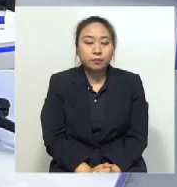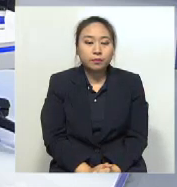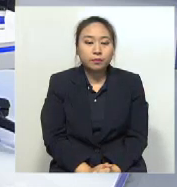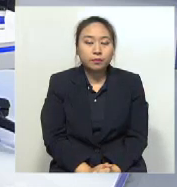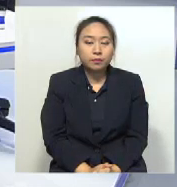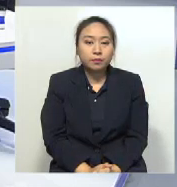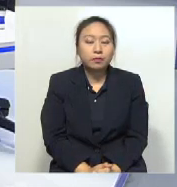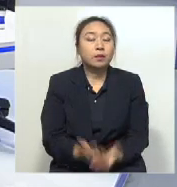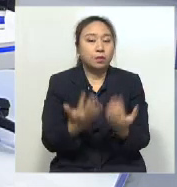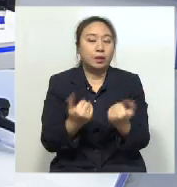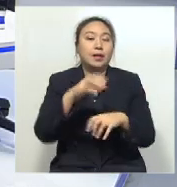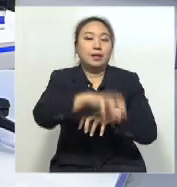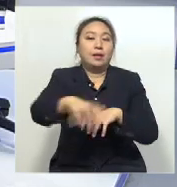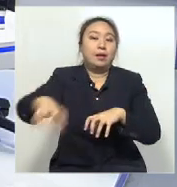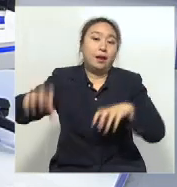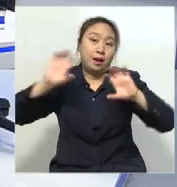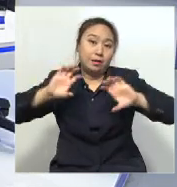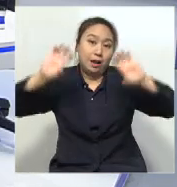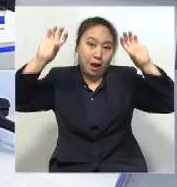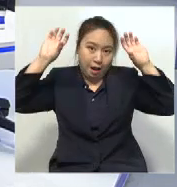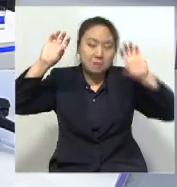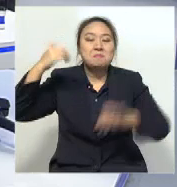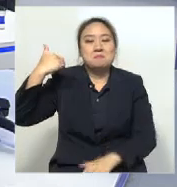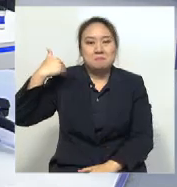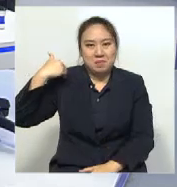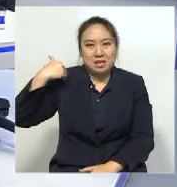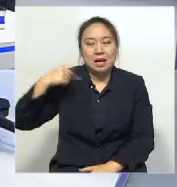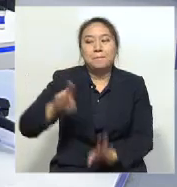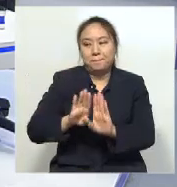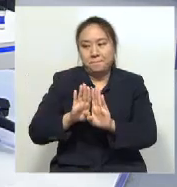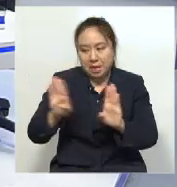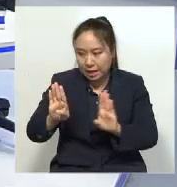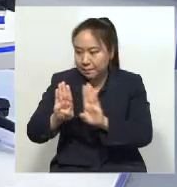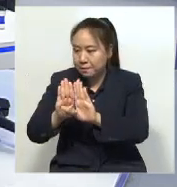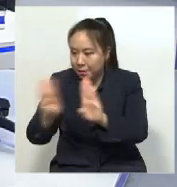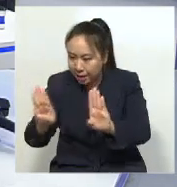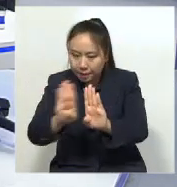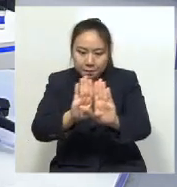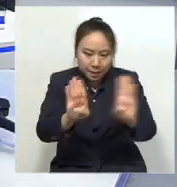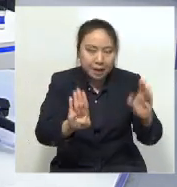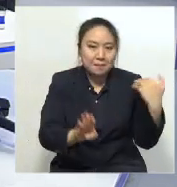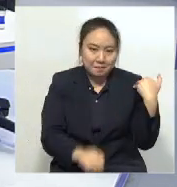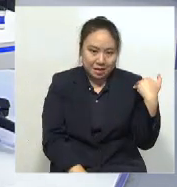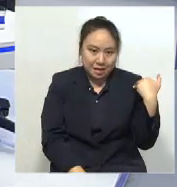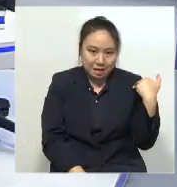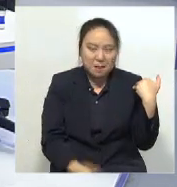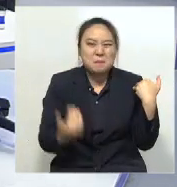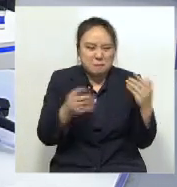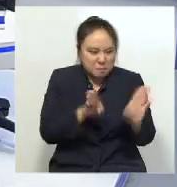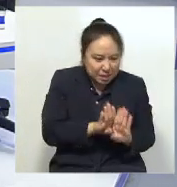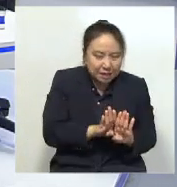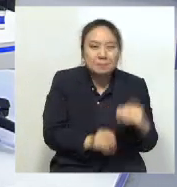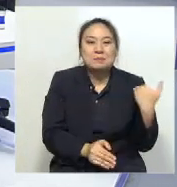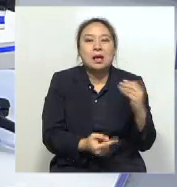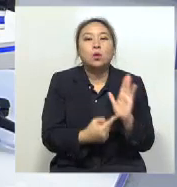ค่ะสำหรับสถานที่ราชการต่างๆนะคะก็มีบางแห่งที่ยังคงเปิดให้บริการแต่สำหรับบางแห่งก็ได้ปิดให้บริการ